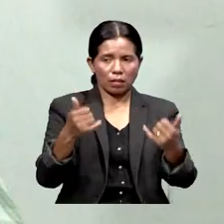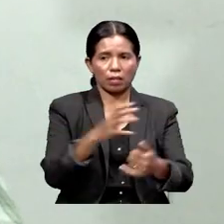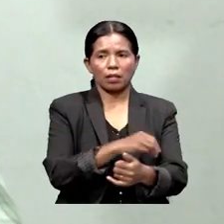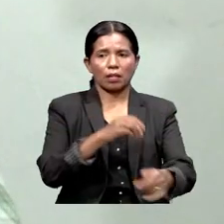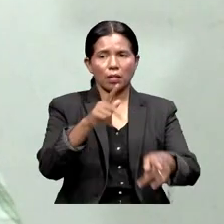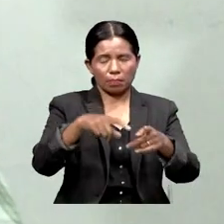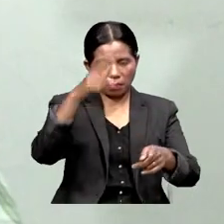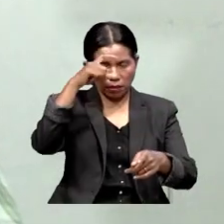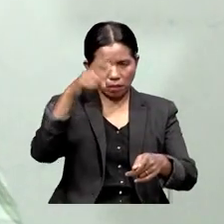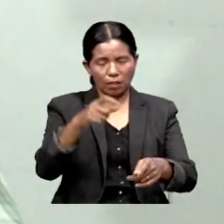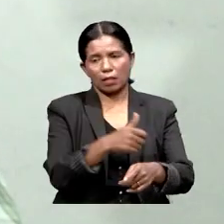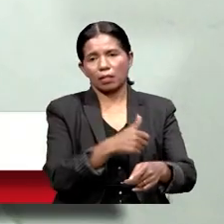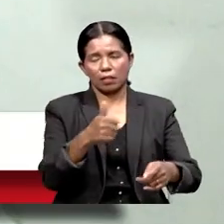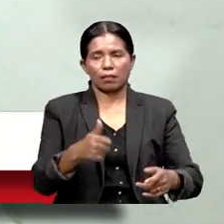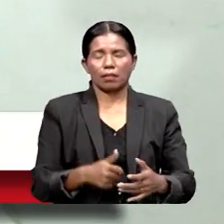canimista Balu.